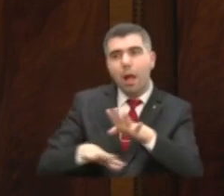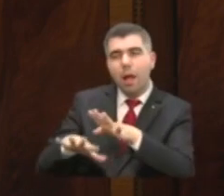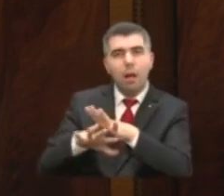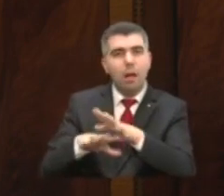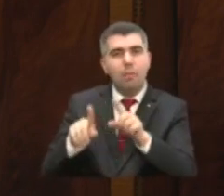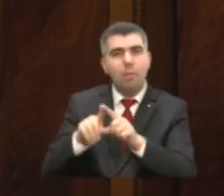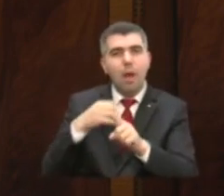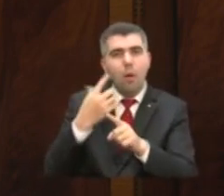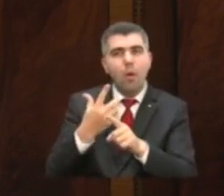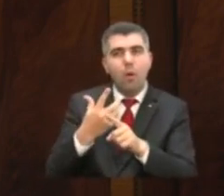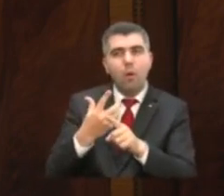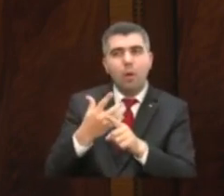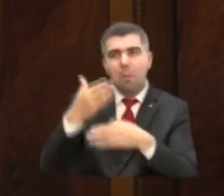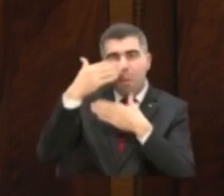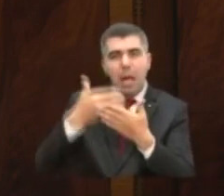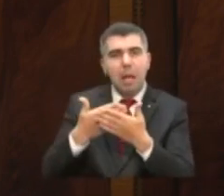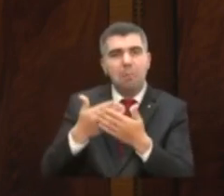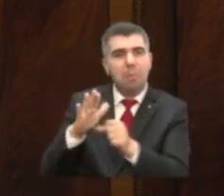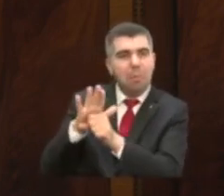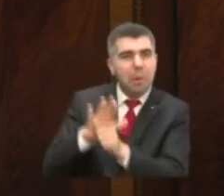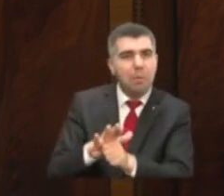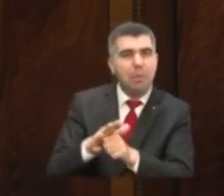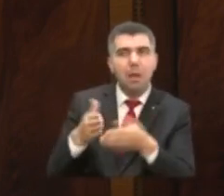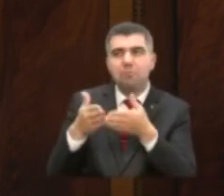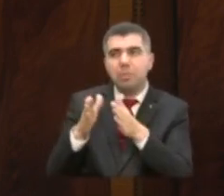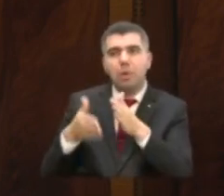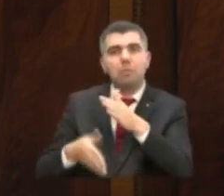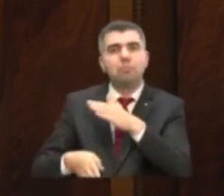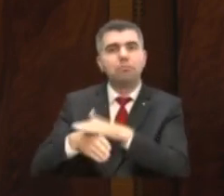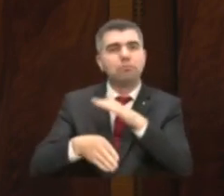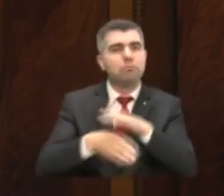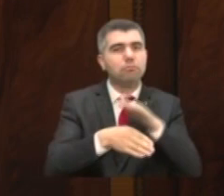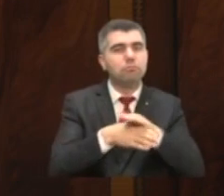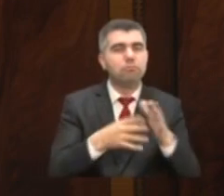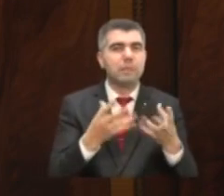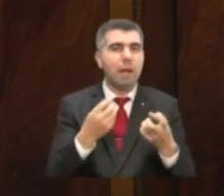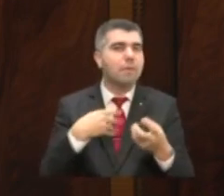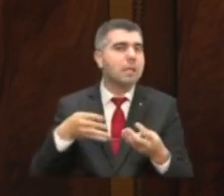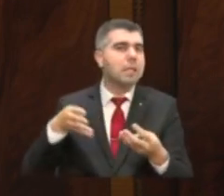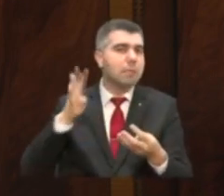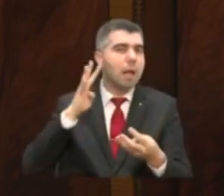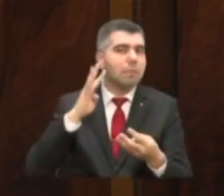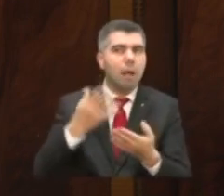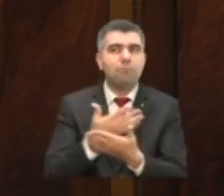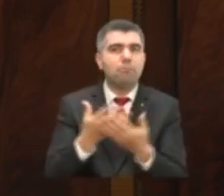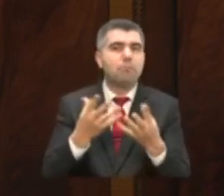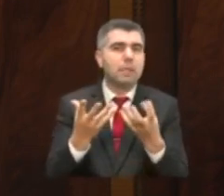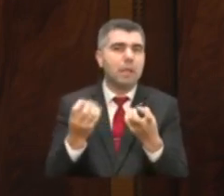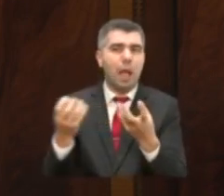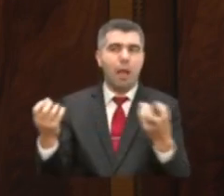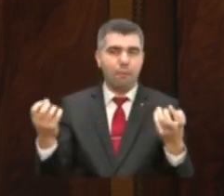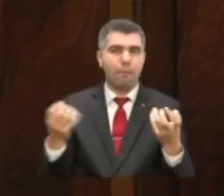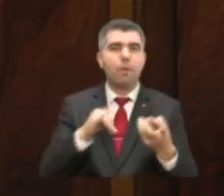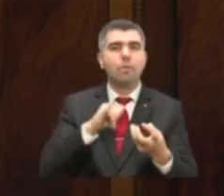البلاد كحلة والبلاد مشات وحلوا لنا الحدود دخول البلاد، إلى غير ذلك من خطابات هدامة تضرب